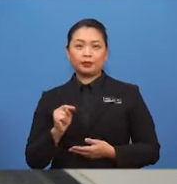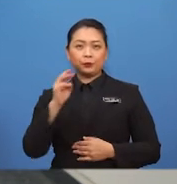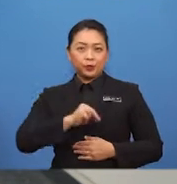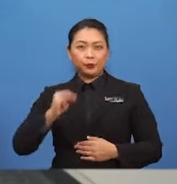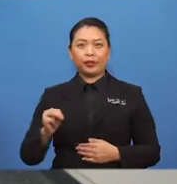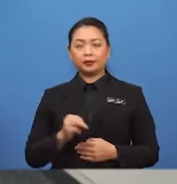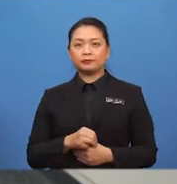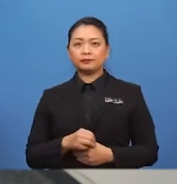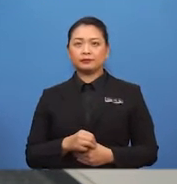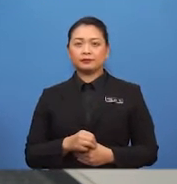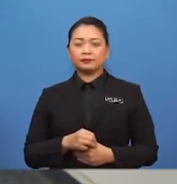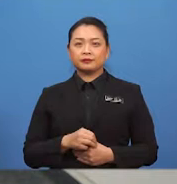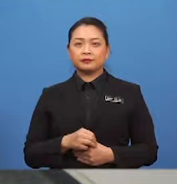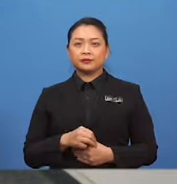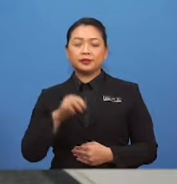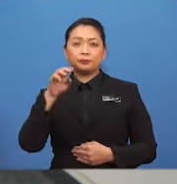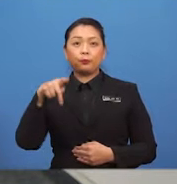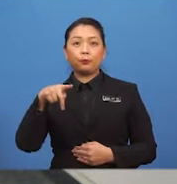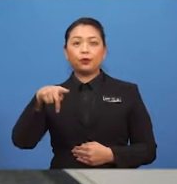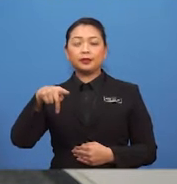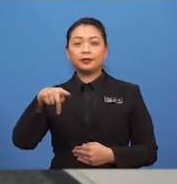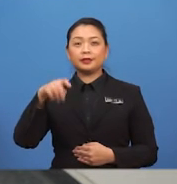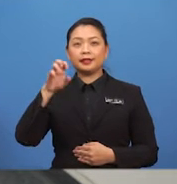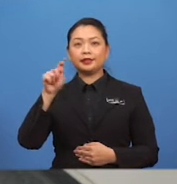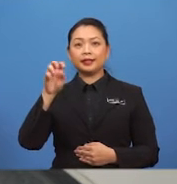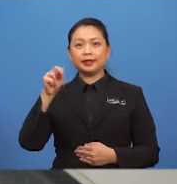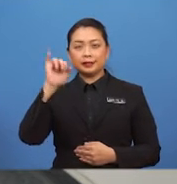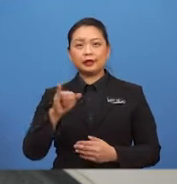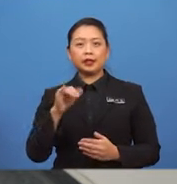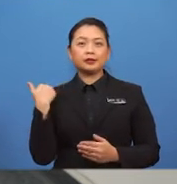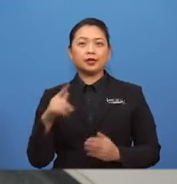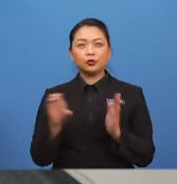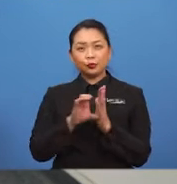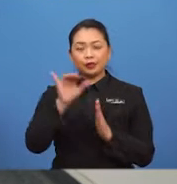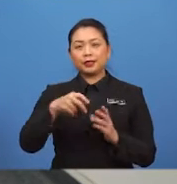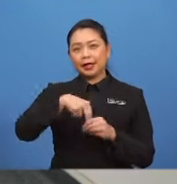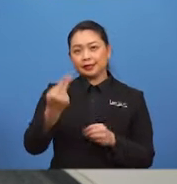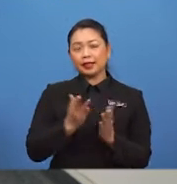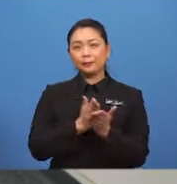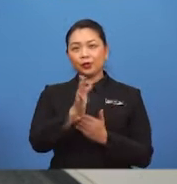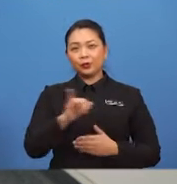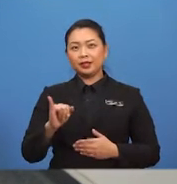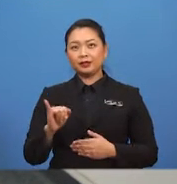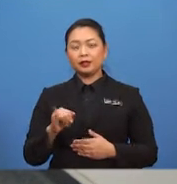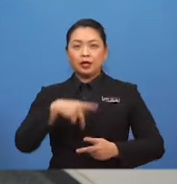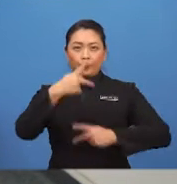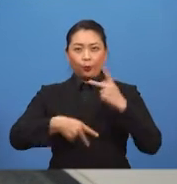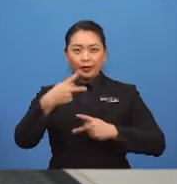pengetahuan murid-murid, polietena ialah contoh polimer yang dihasilkan